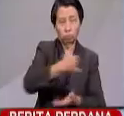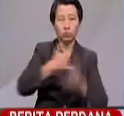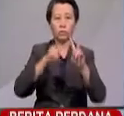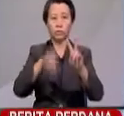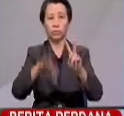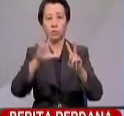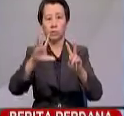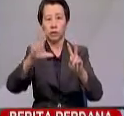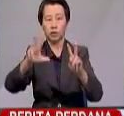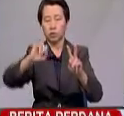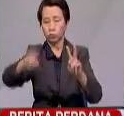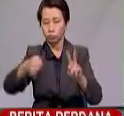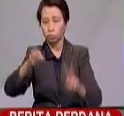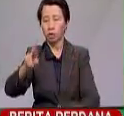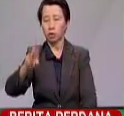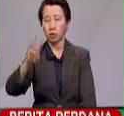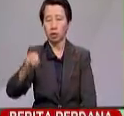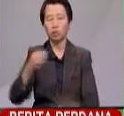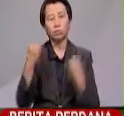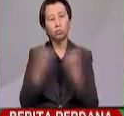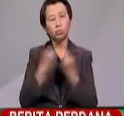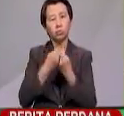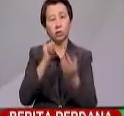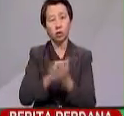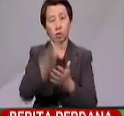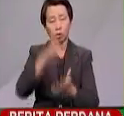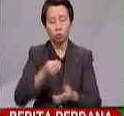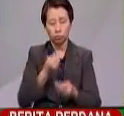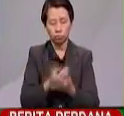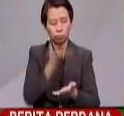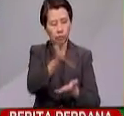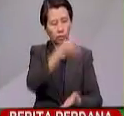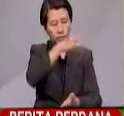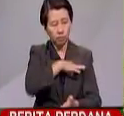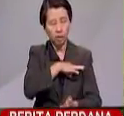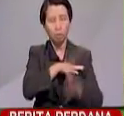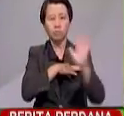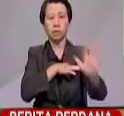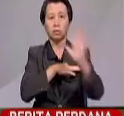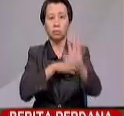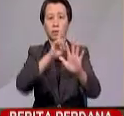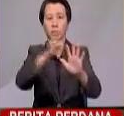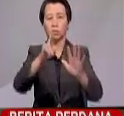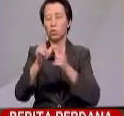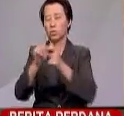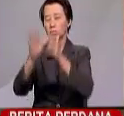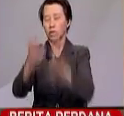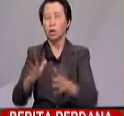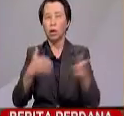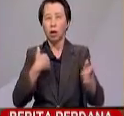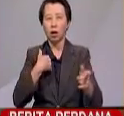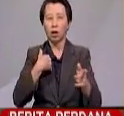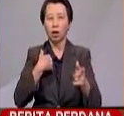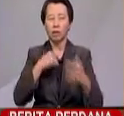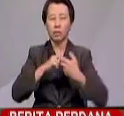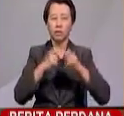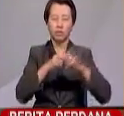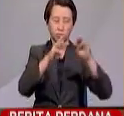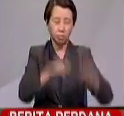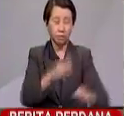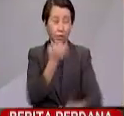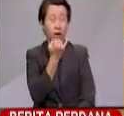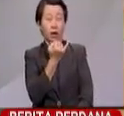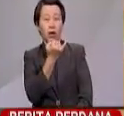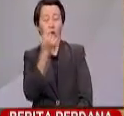2.53 juta ringgit. Jumlah tersebut bagi memberi manfaat kepada 55,000 pelarian yang mengalami krisis kemanusiaan